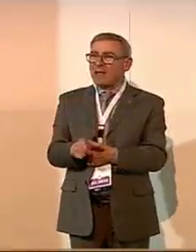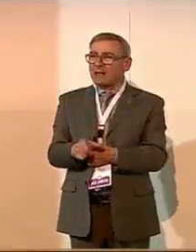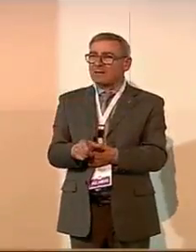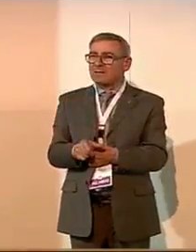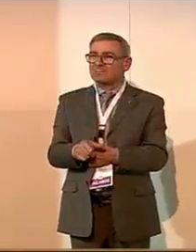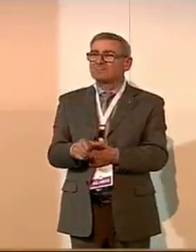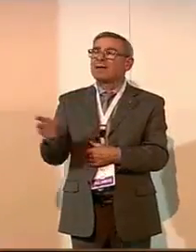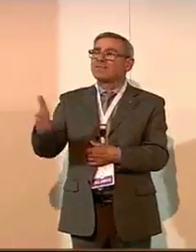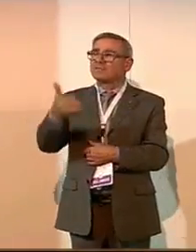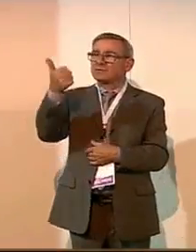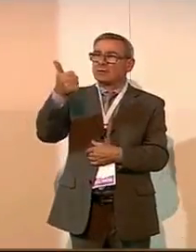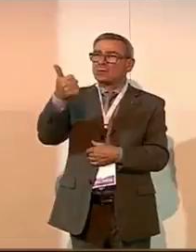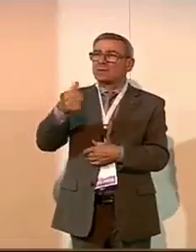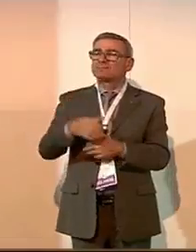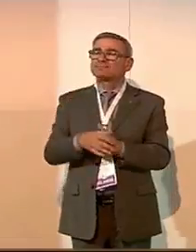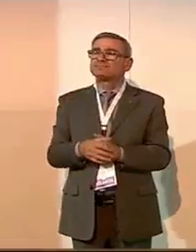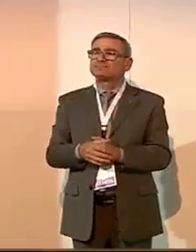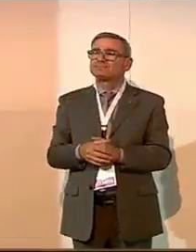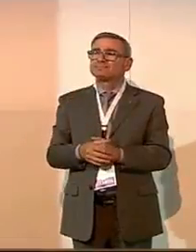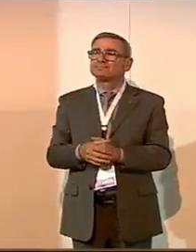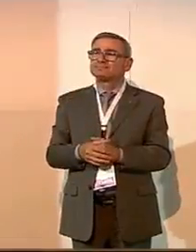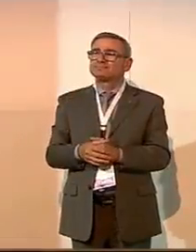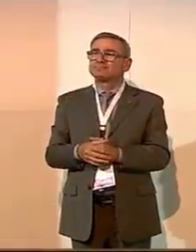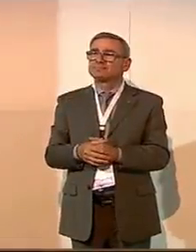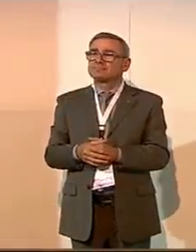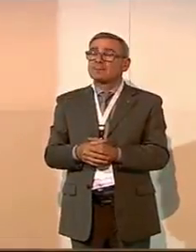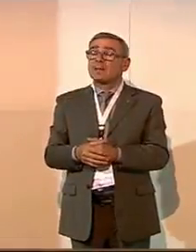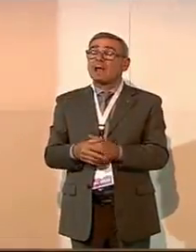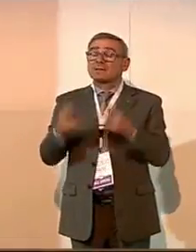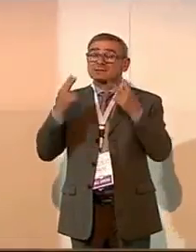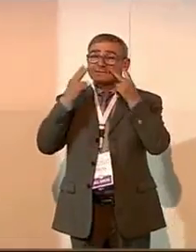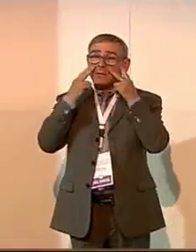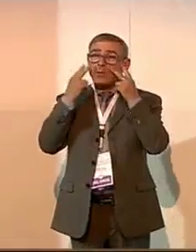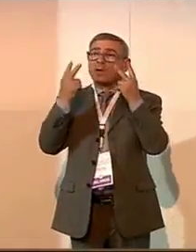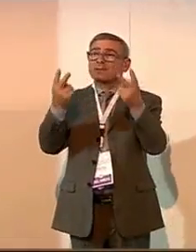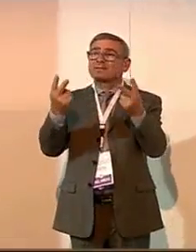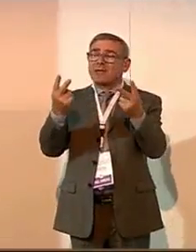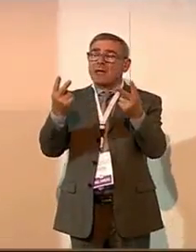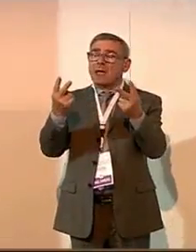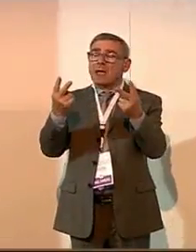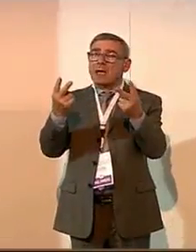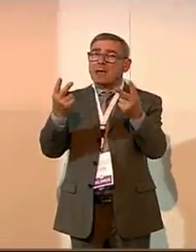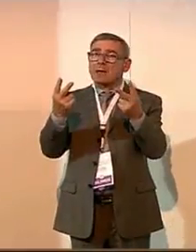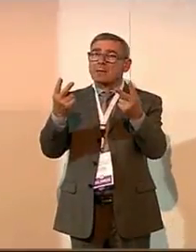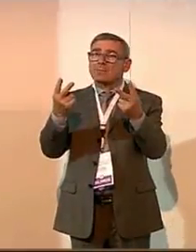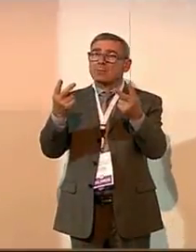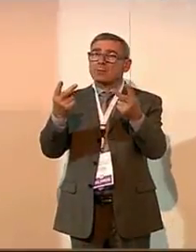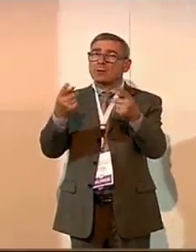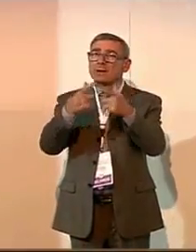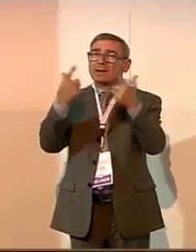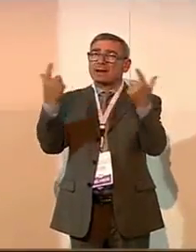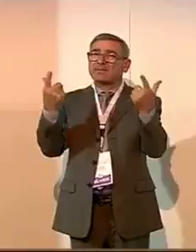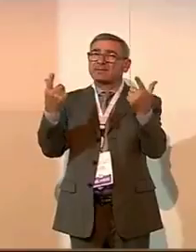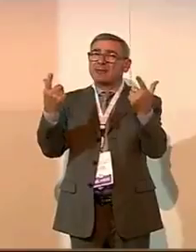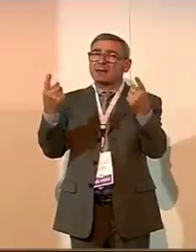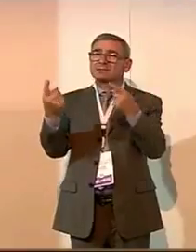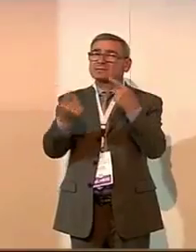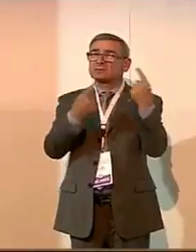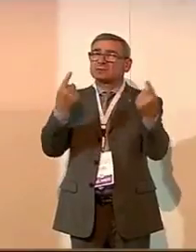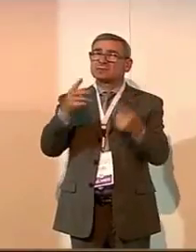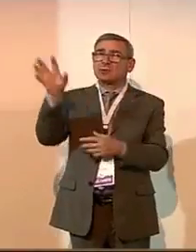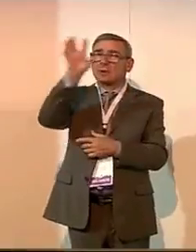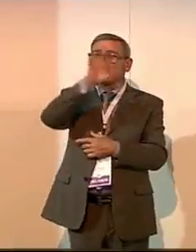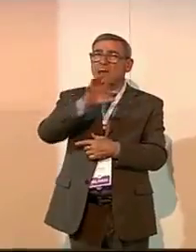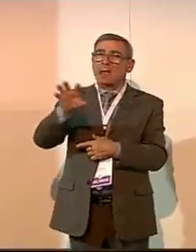e te lo guardate che davvero se alzi lo sguardo alla gravità della situazione attorno a noi dell'europa del mondo del